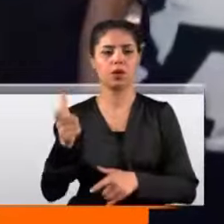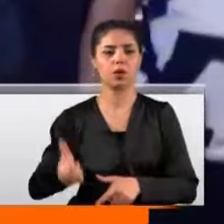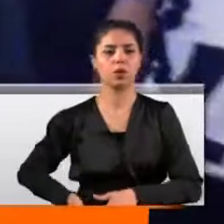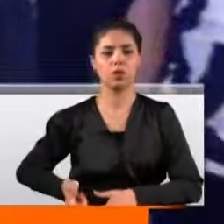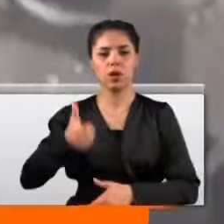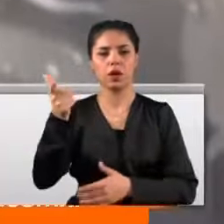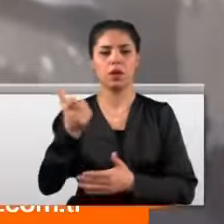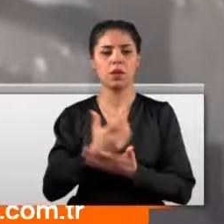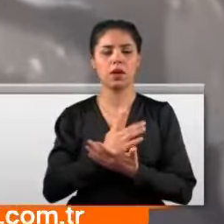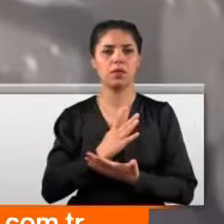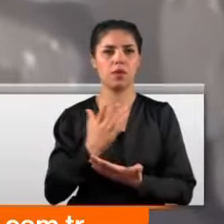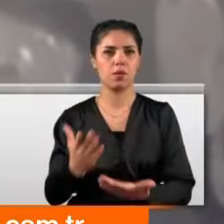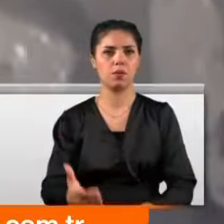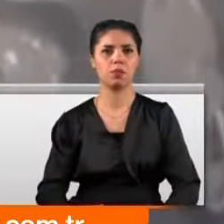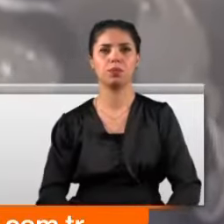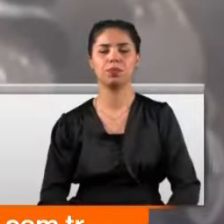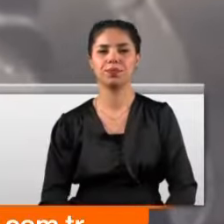kamerasına da yansıdı.